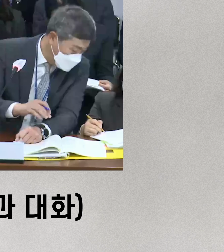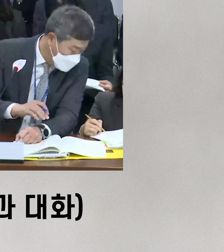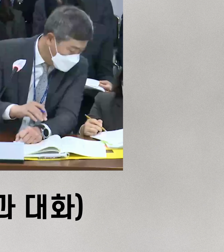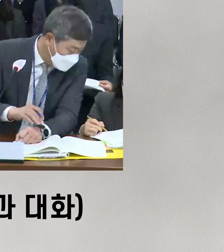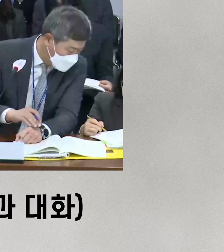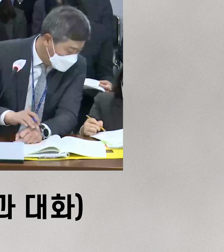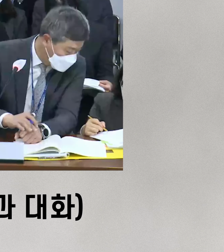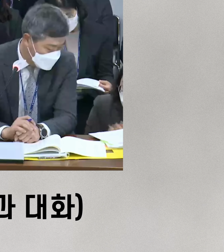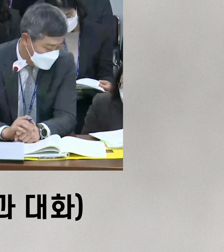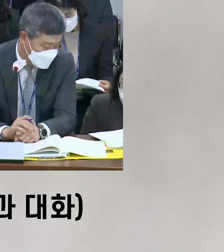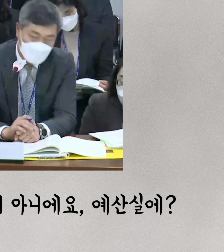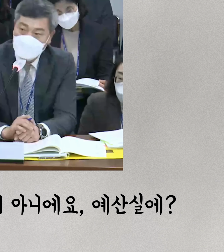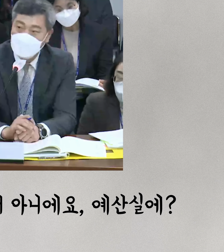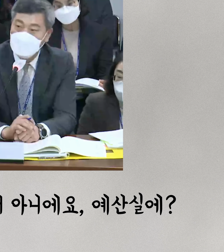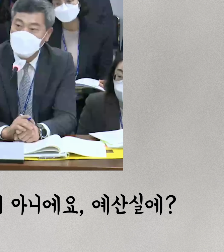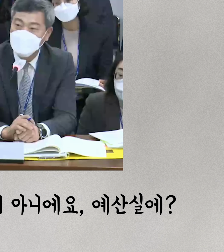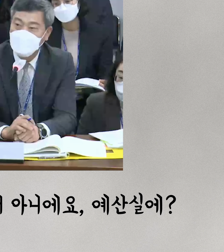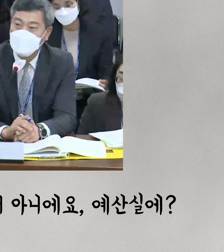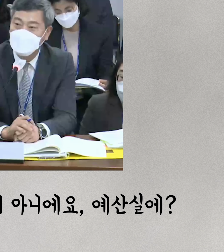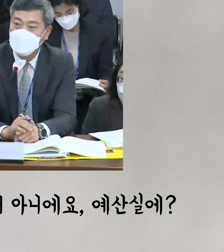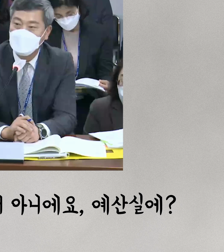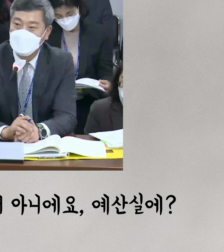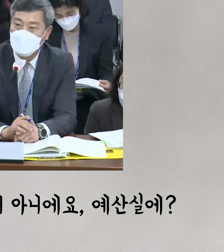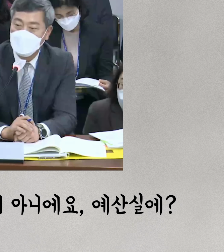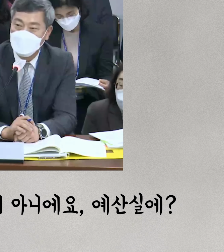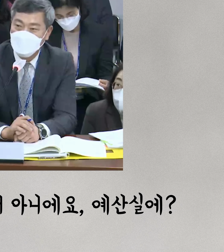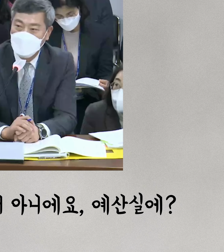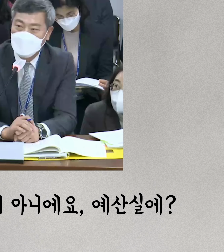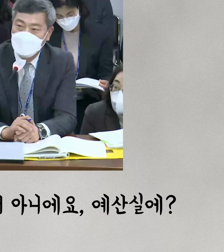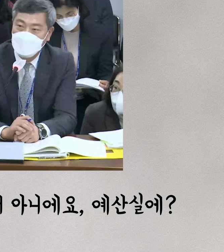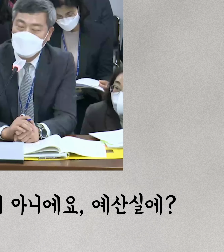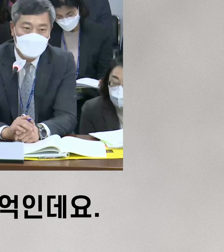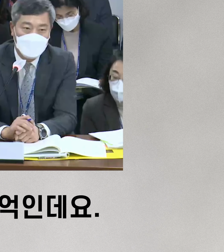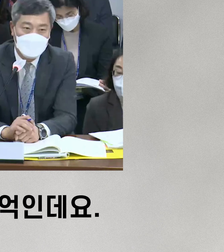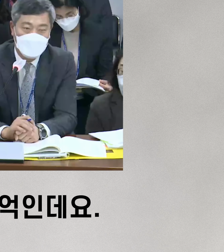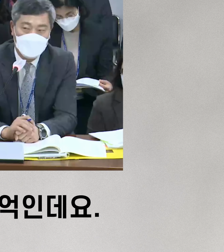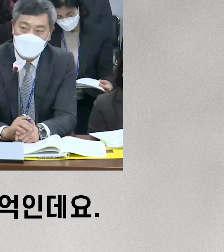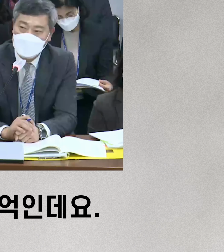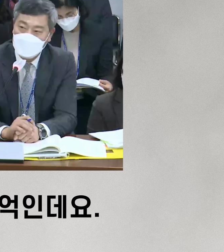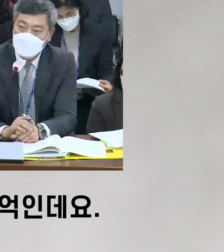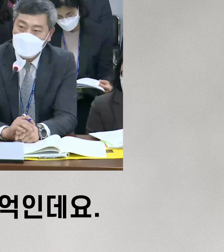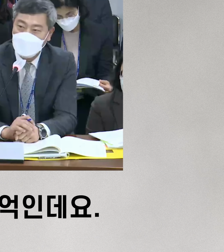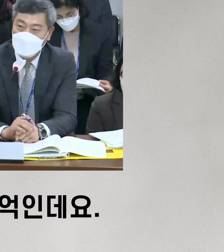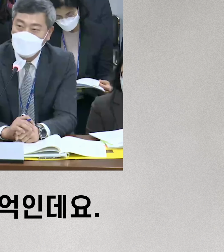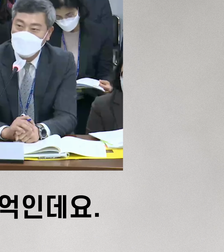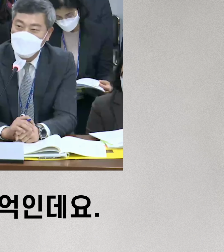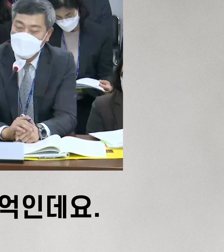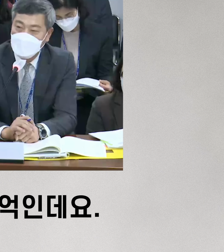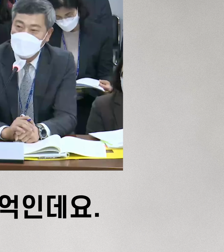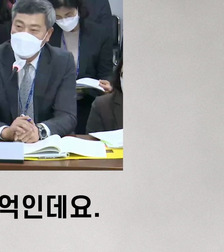300개 정도만 한 6천? 2억 필요하셔서 2억 올리신 거 아니에요? 예산실에? 저희가 욕심은